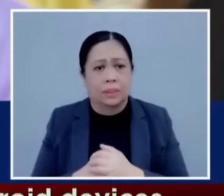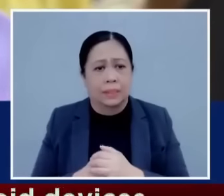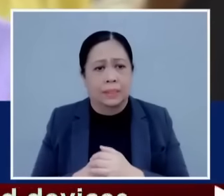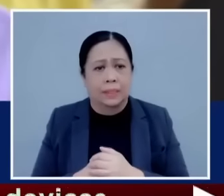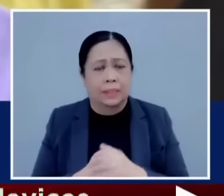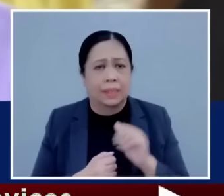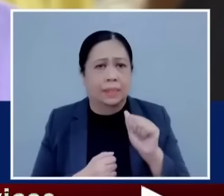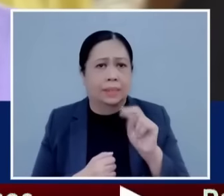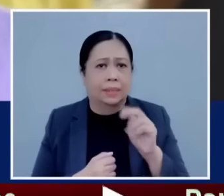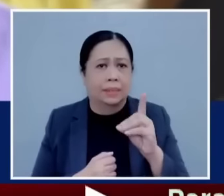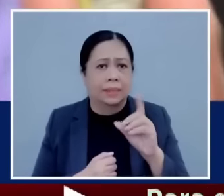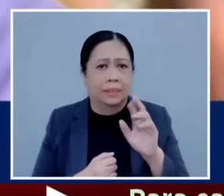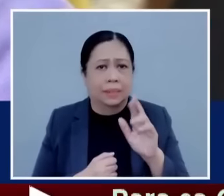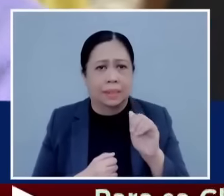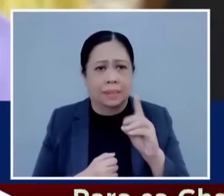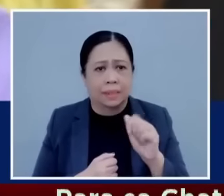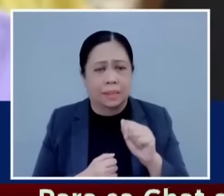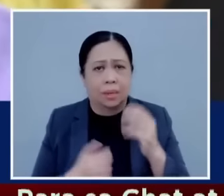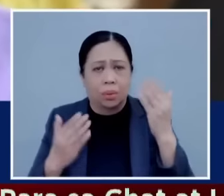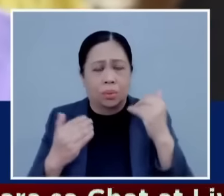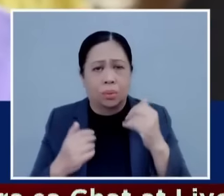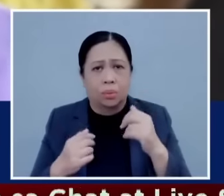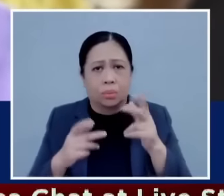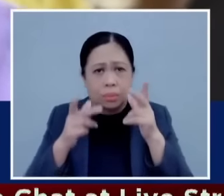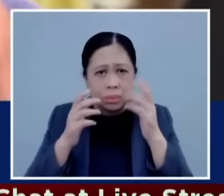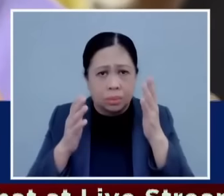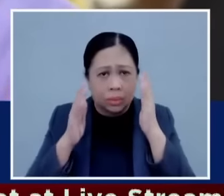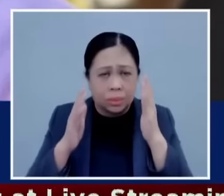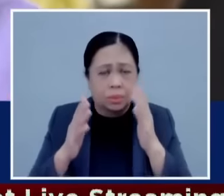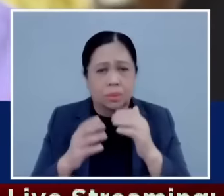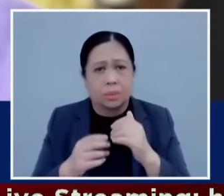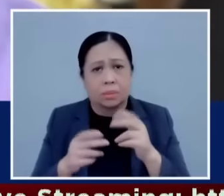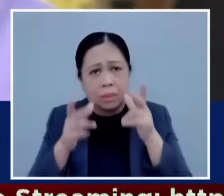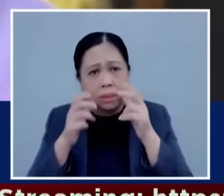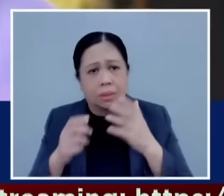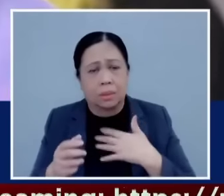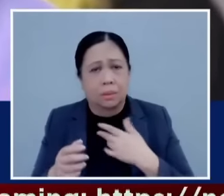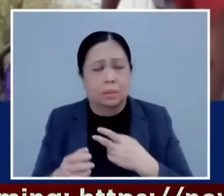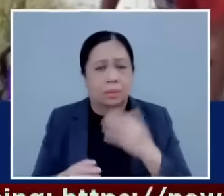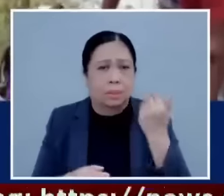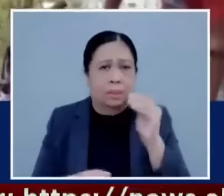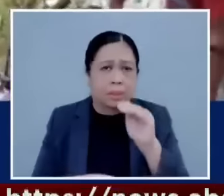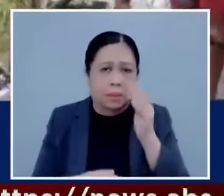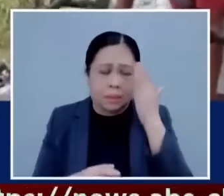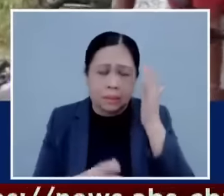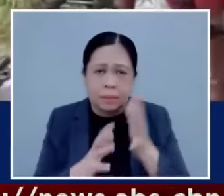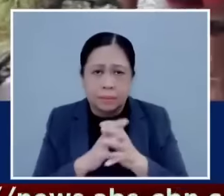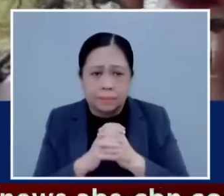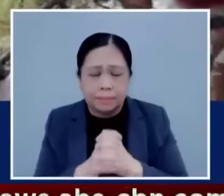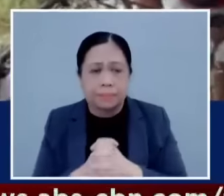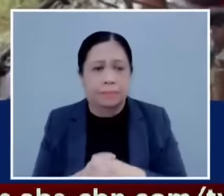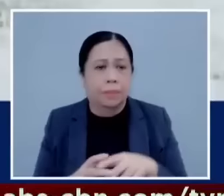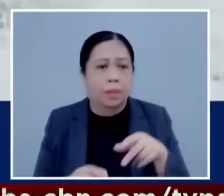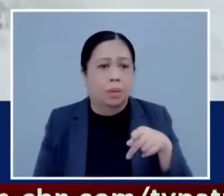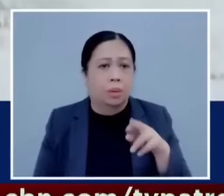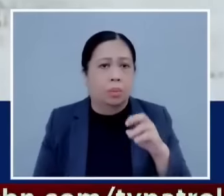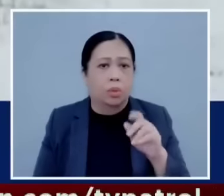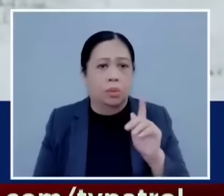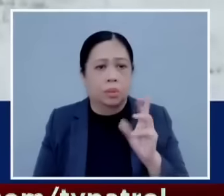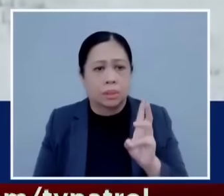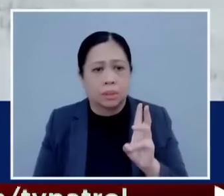Andrada. Sana man madinig ninyo itong panawagan ko. Sa Purok sa East, naglalakad